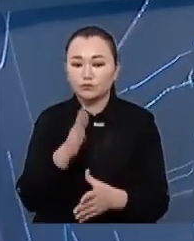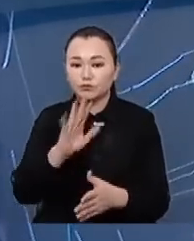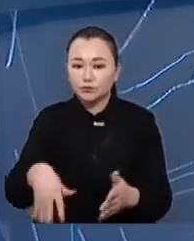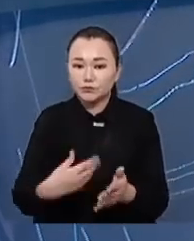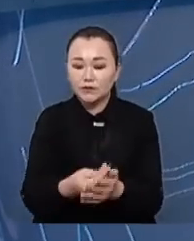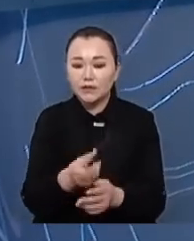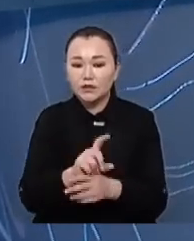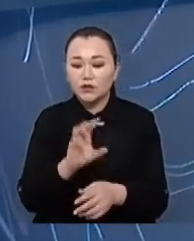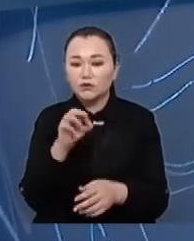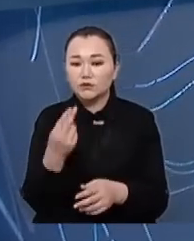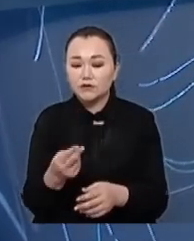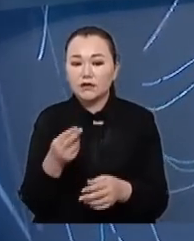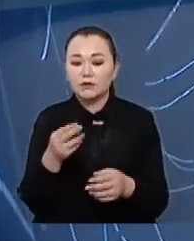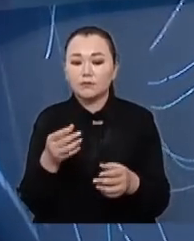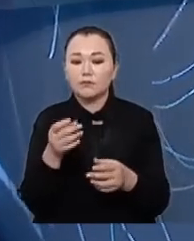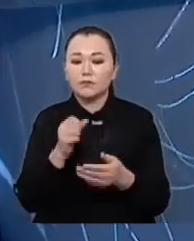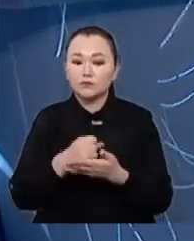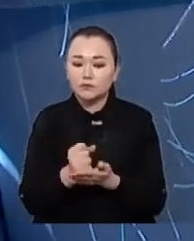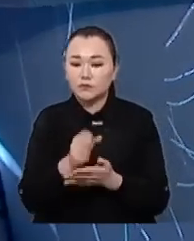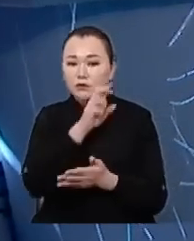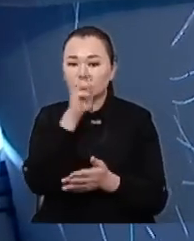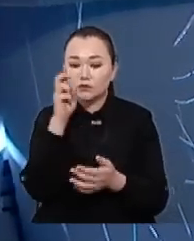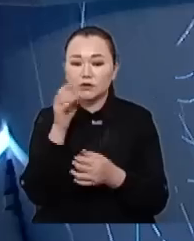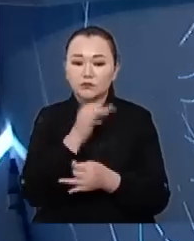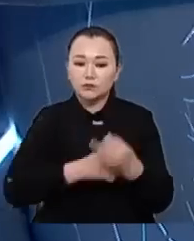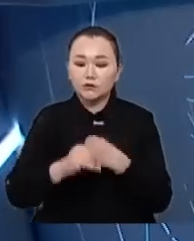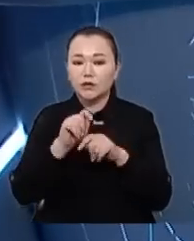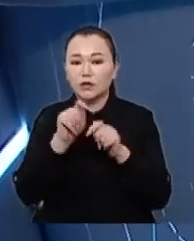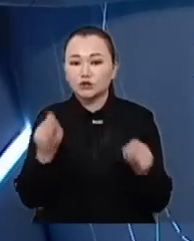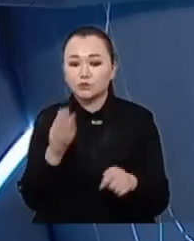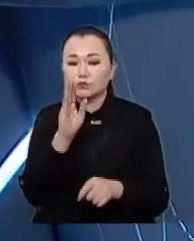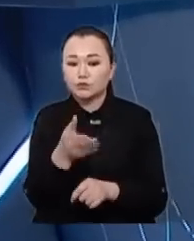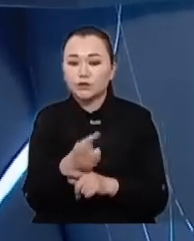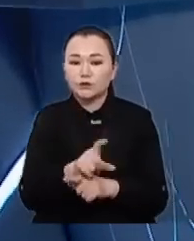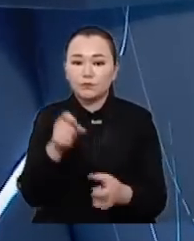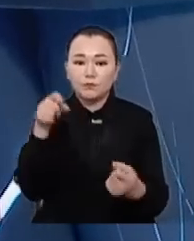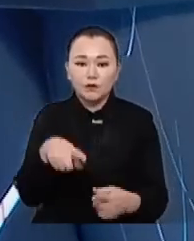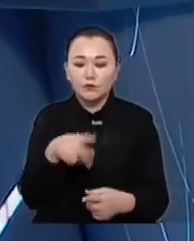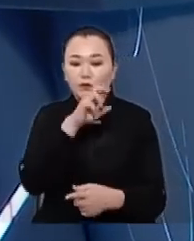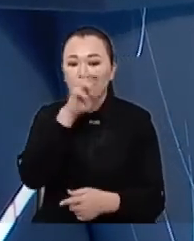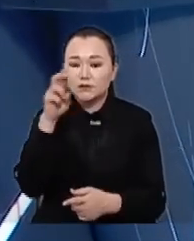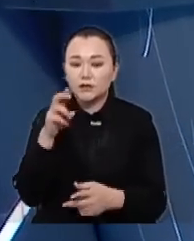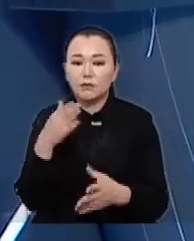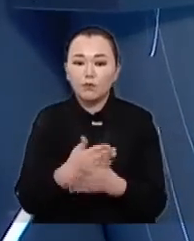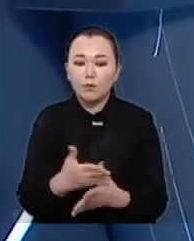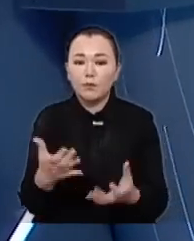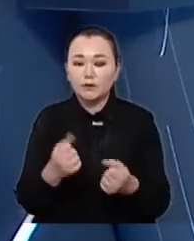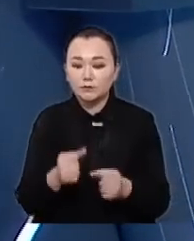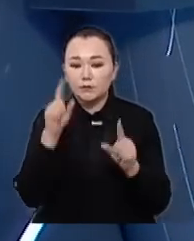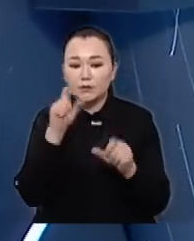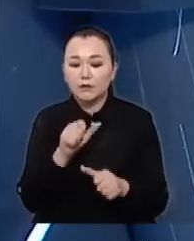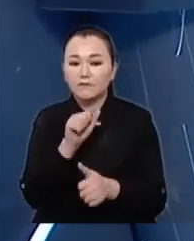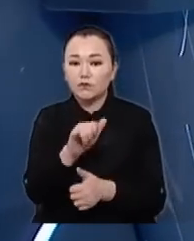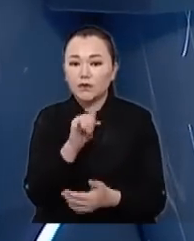әлеуметтік көмек қағидаларын бекіту туралы үкімет қаулысы ашық талқылауға шығарылды. Соған сәйкес мемлекеттен жәрдем алу құқы бар